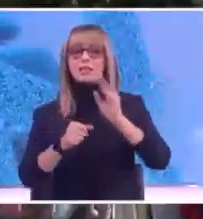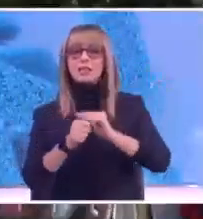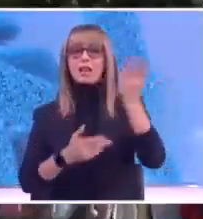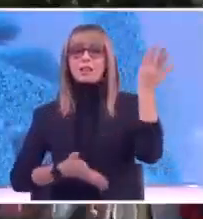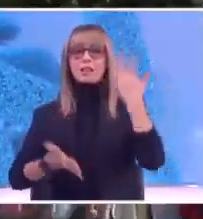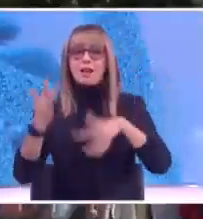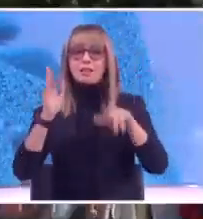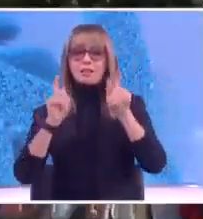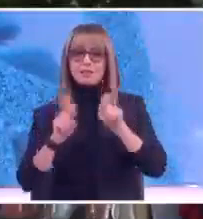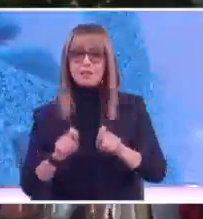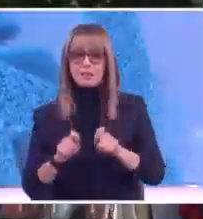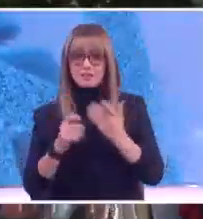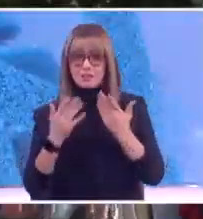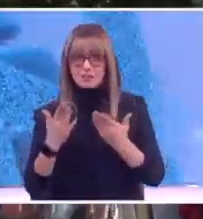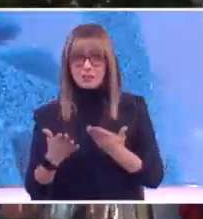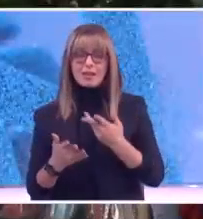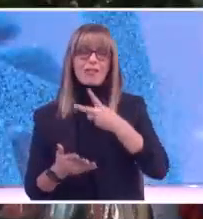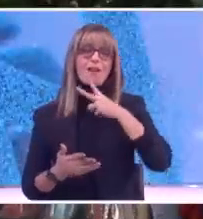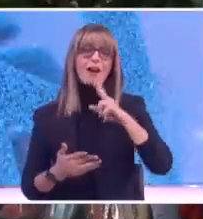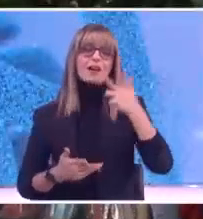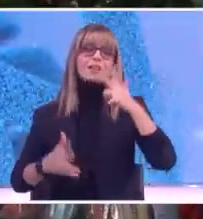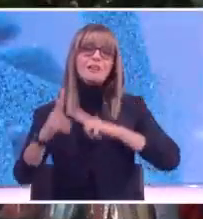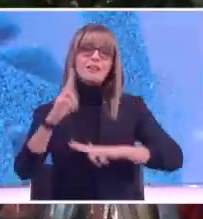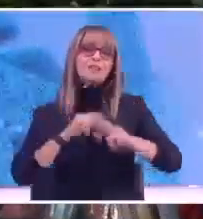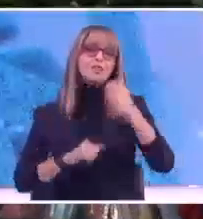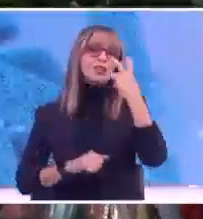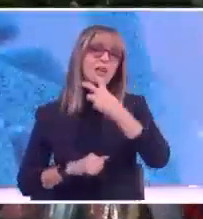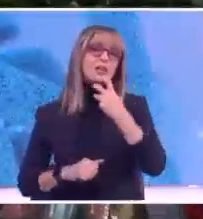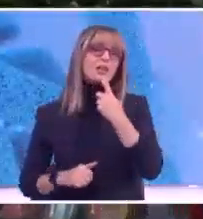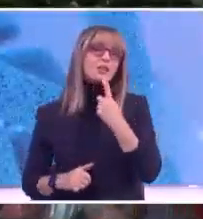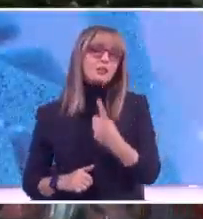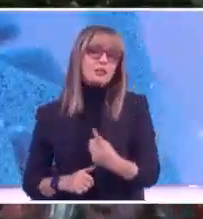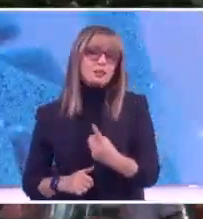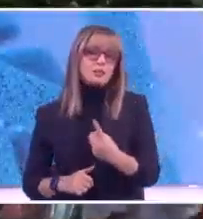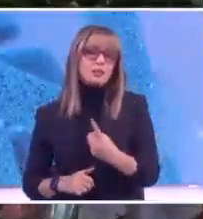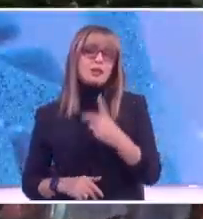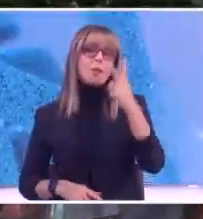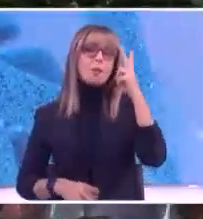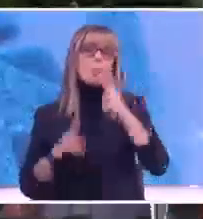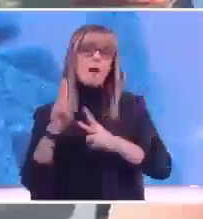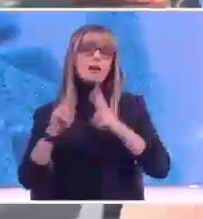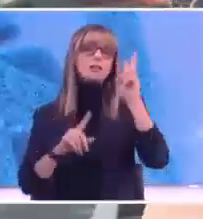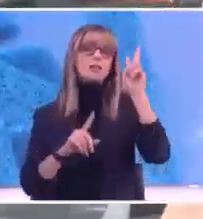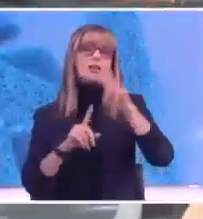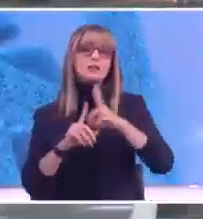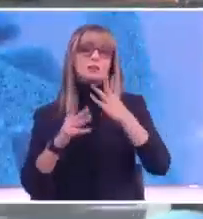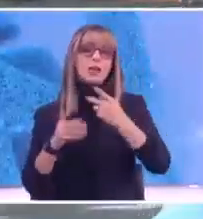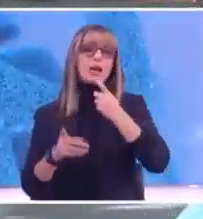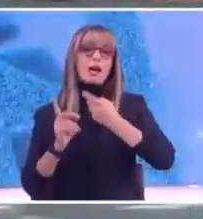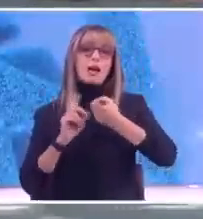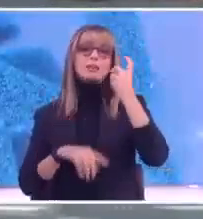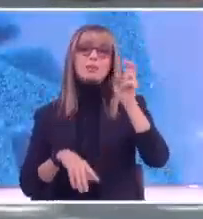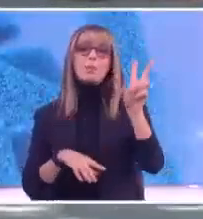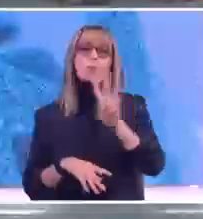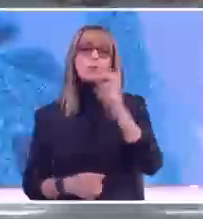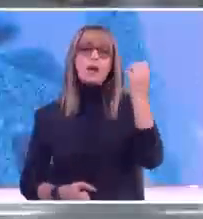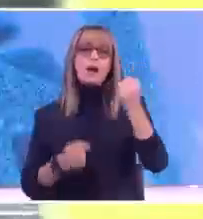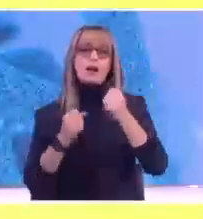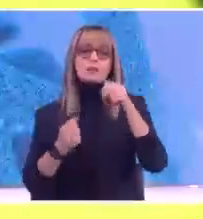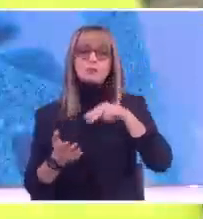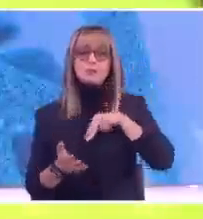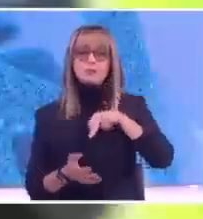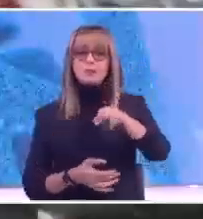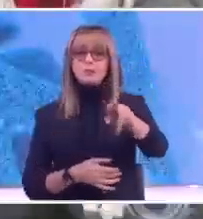etti, kimileri de renkli kıyafetlerle şarkılar söyledi. Bazı katılımcılar da eski model arabalarla geçit